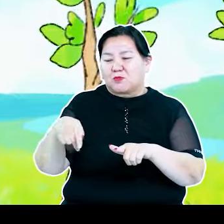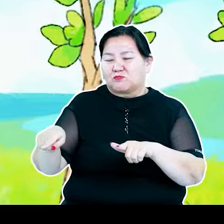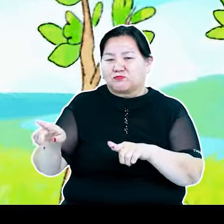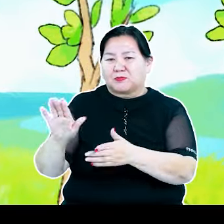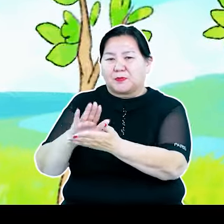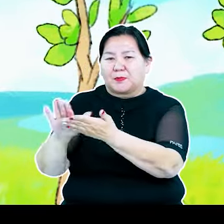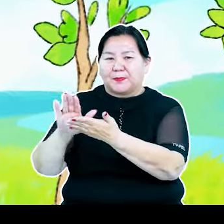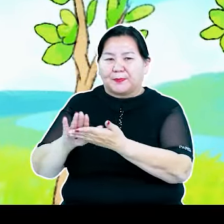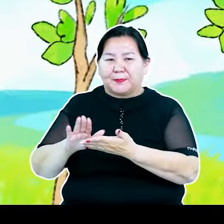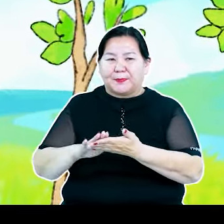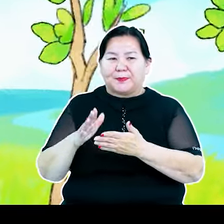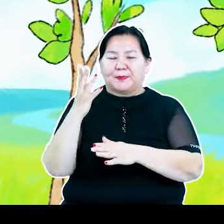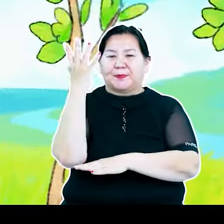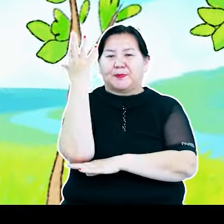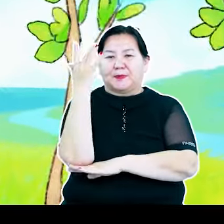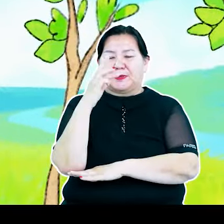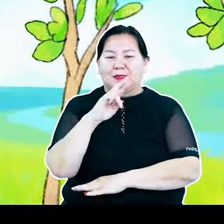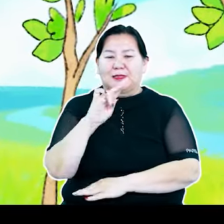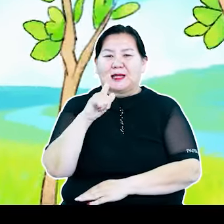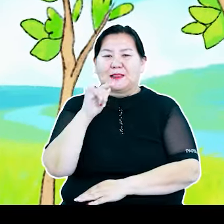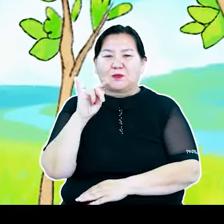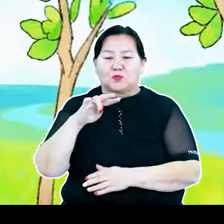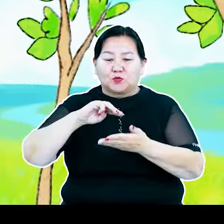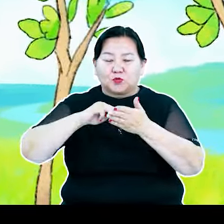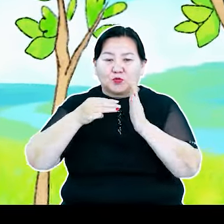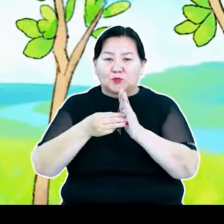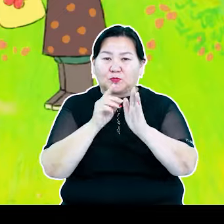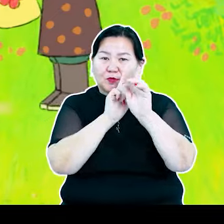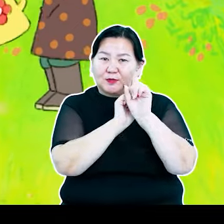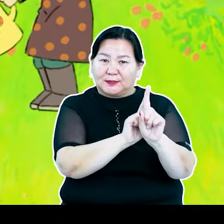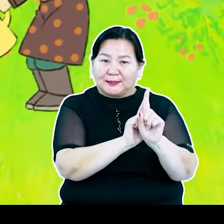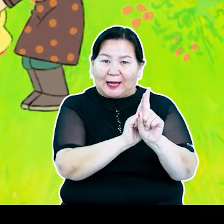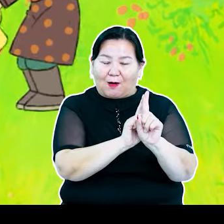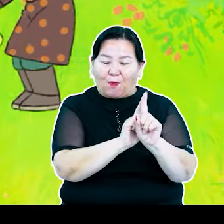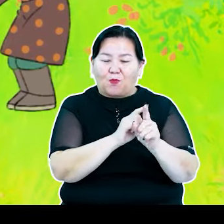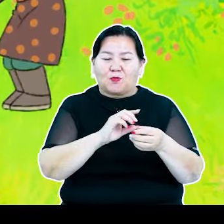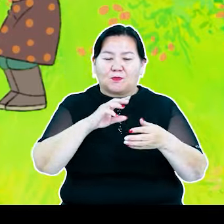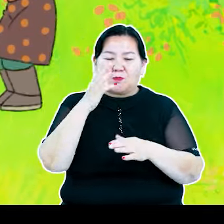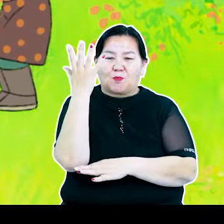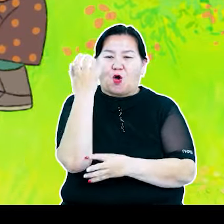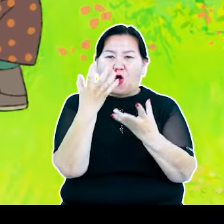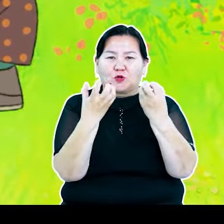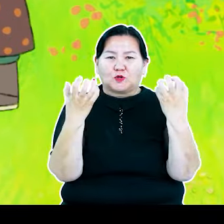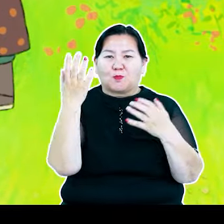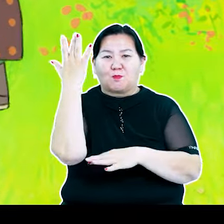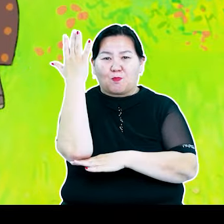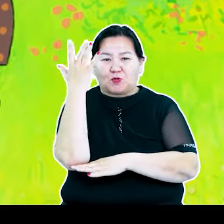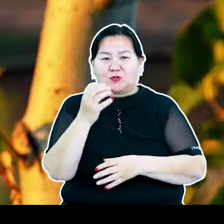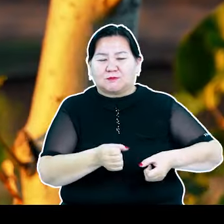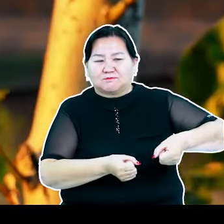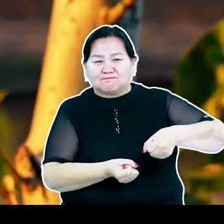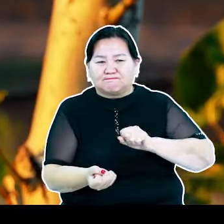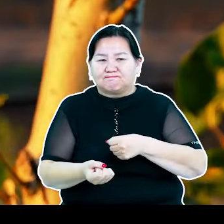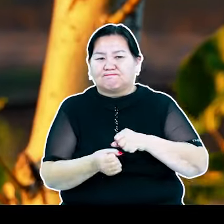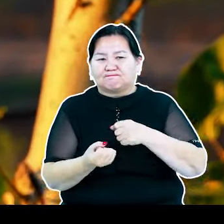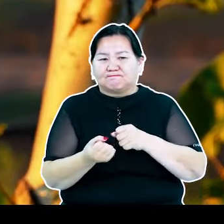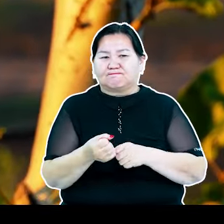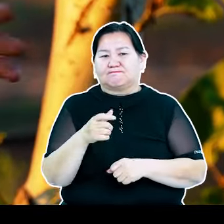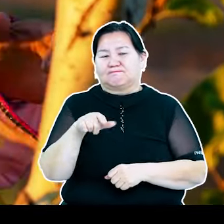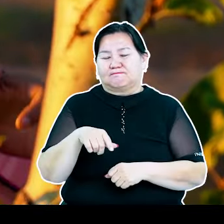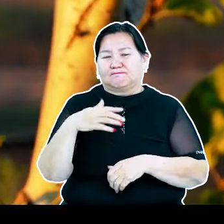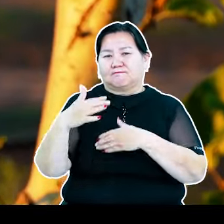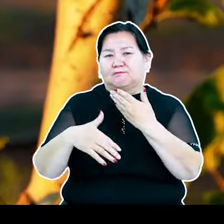татам орчмын сэргцэн хэсэгт яг л ялгууны төлөвлөсөн зургийн дагуу олон мод бут суулгасан